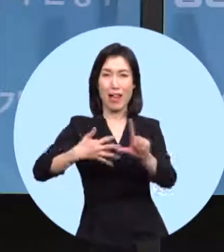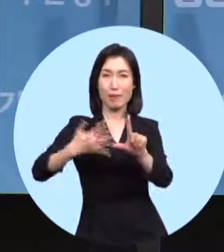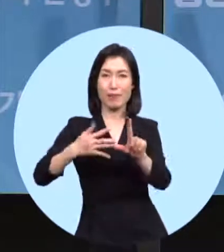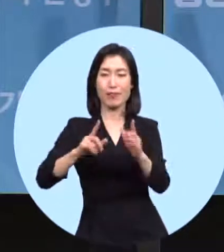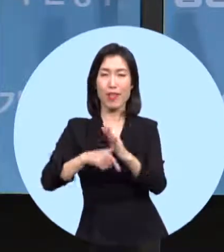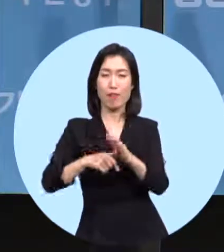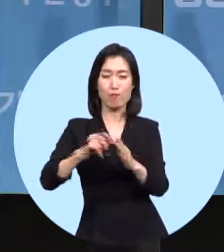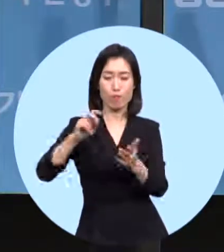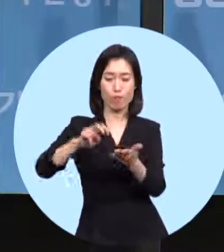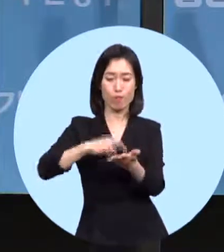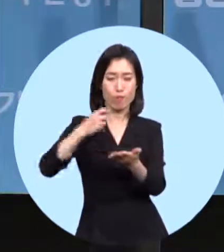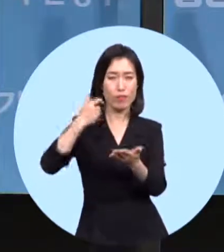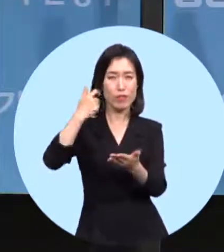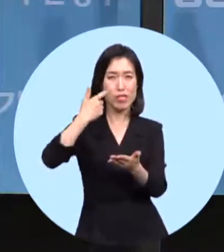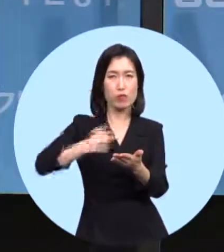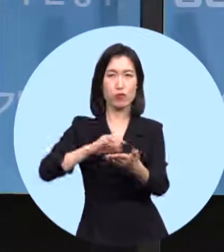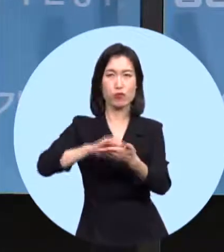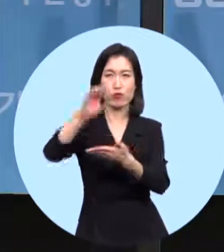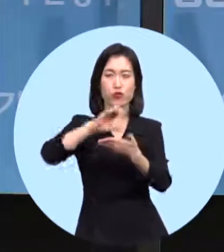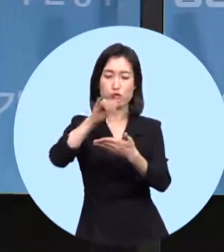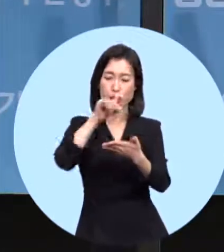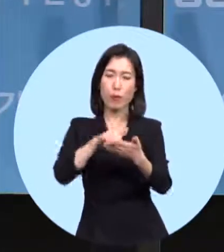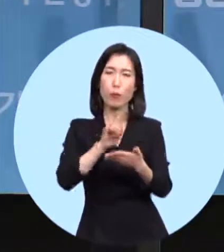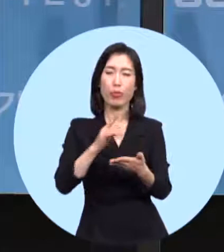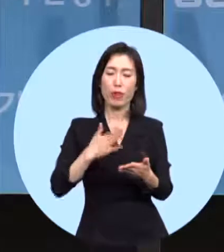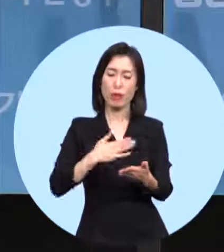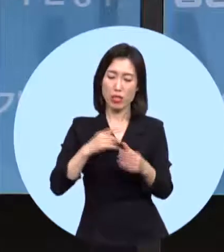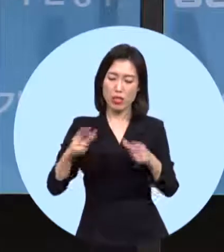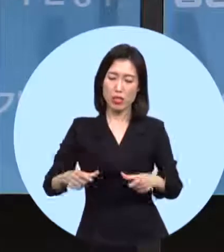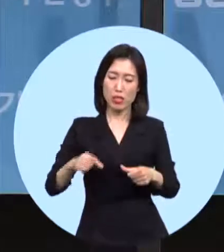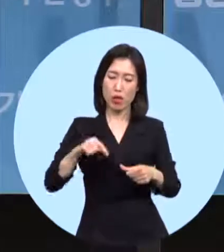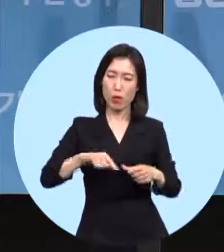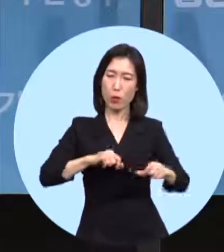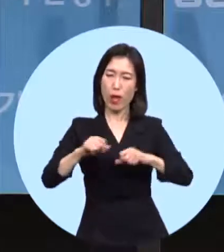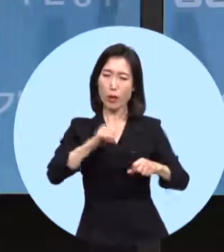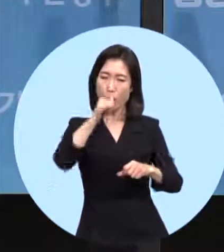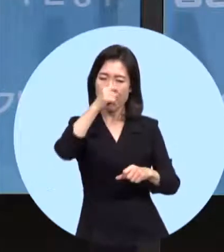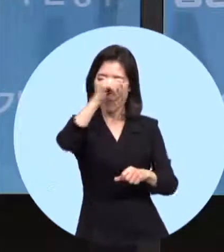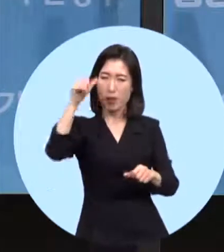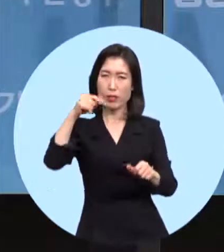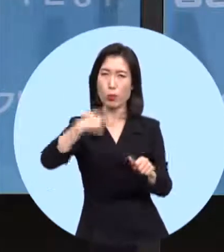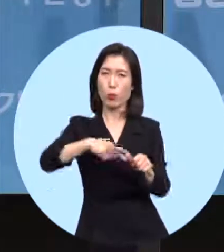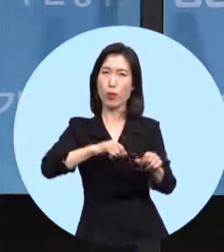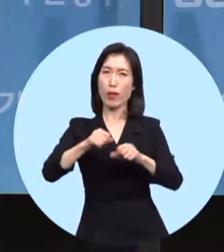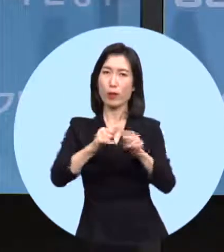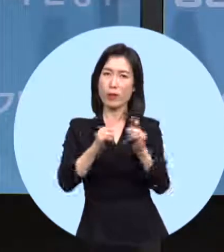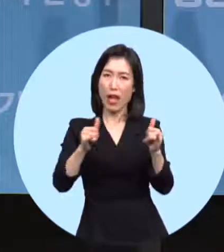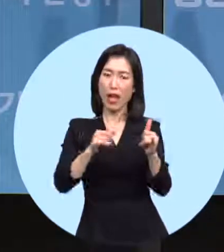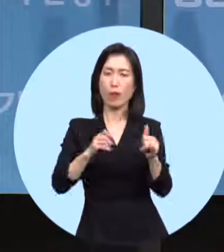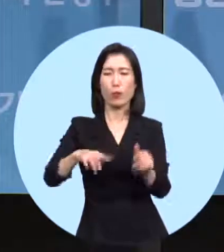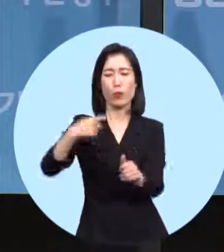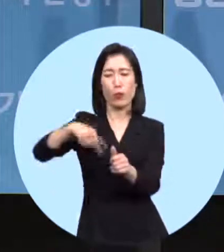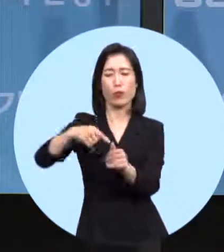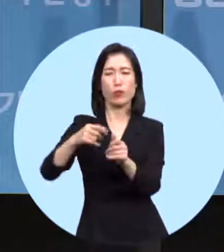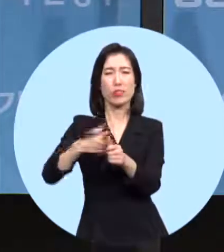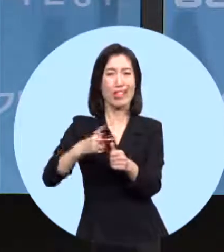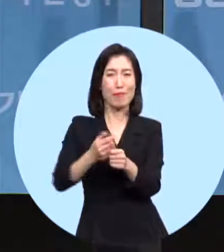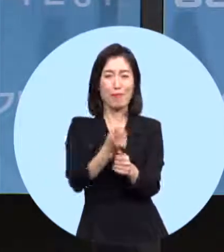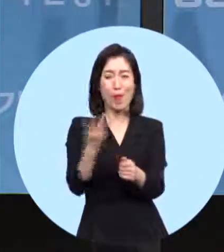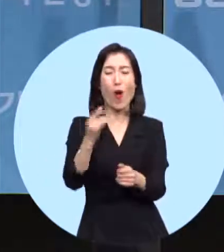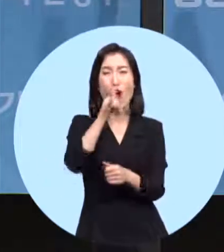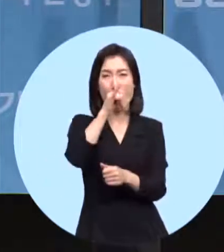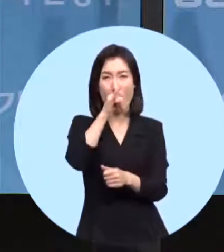실시간으로 들어온 질문 중에 한 가지가 있습니다. 우리 지역에서 활동하시는 평생교육 활동가나 이제 교육사분들이